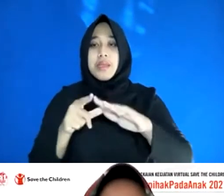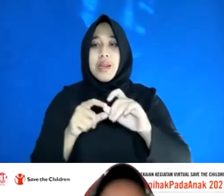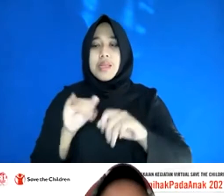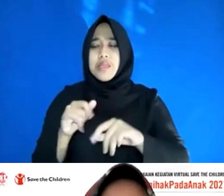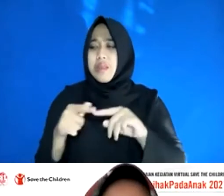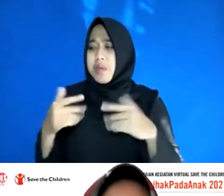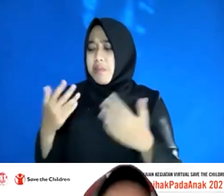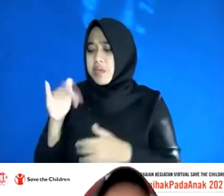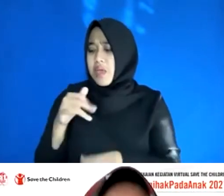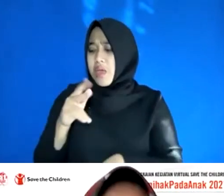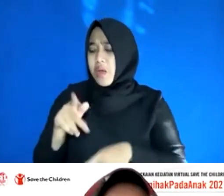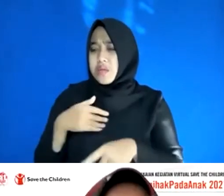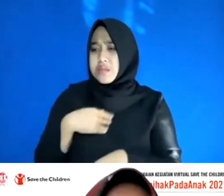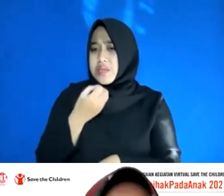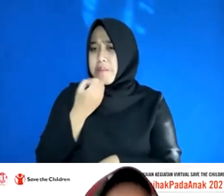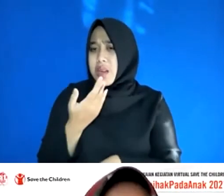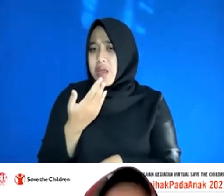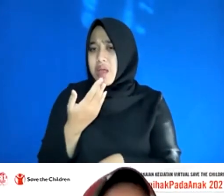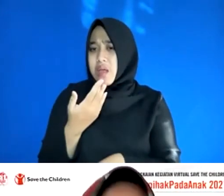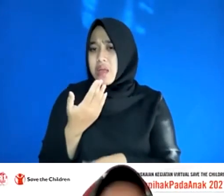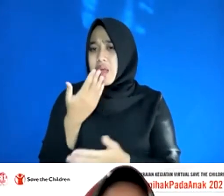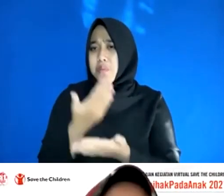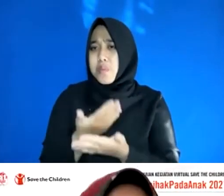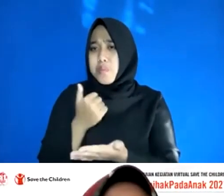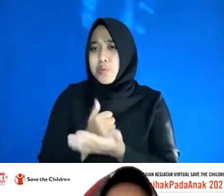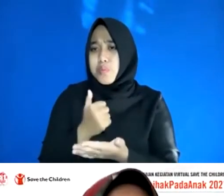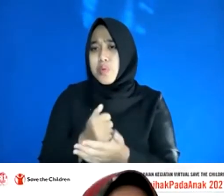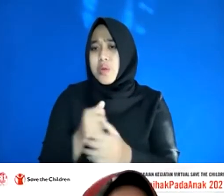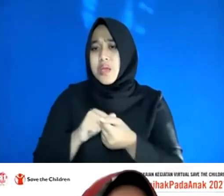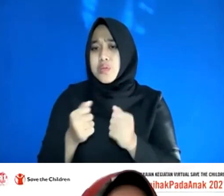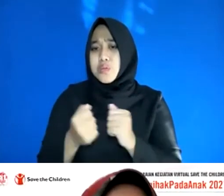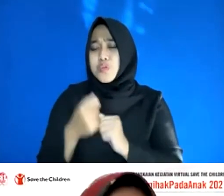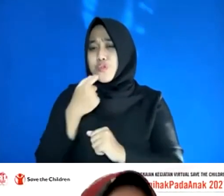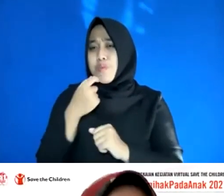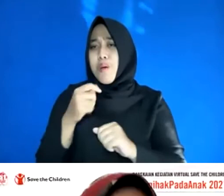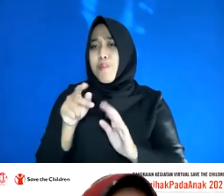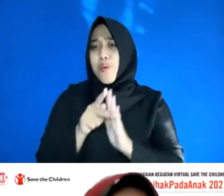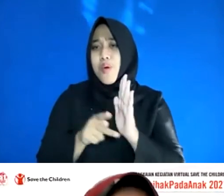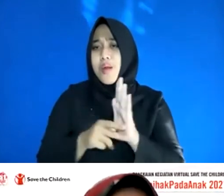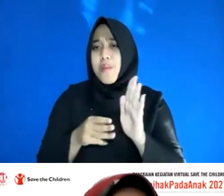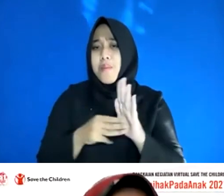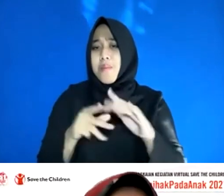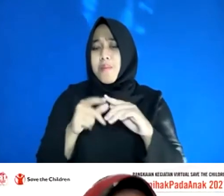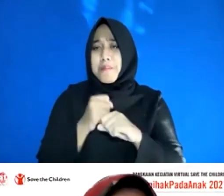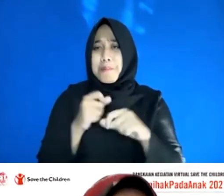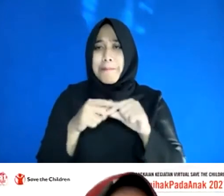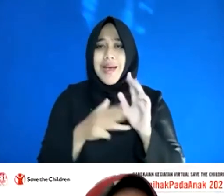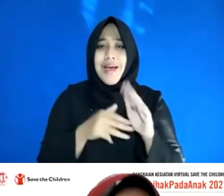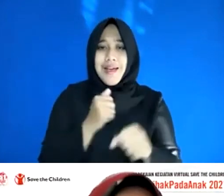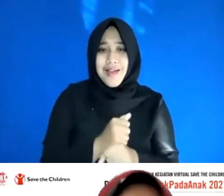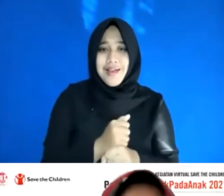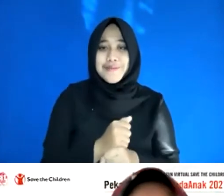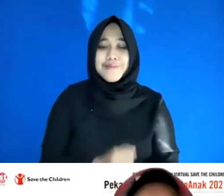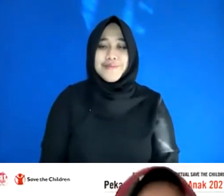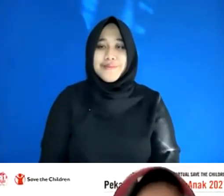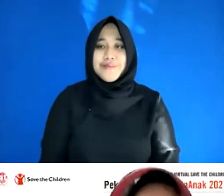ya, kalau saya katakan yang real penanganan kasus itu ya di program magang. Itu saja mungkin ya Mbak Esti untuk sementara.